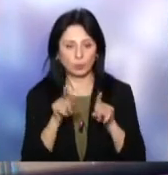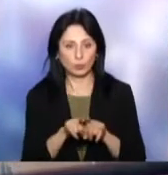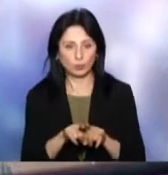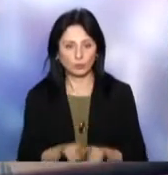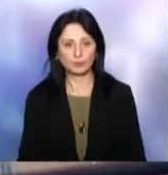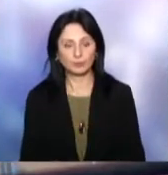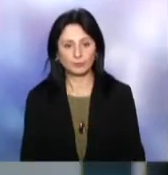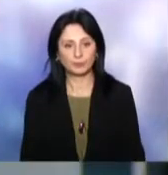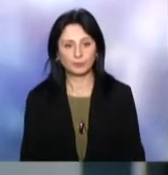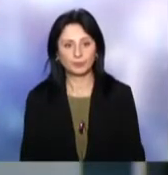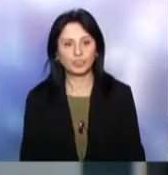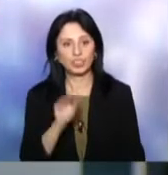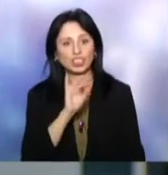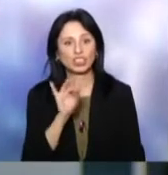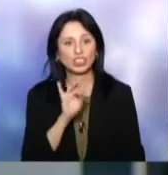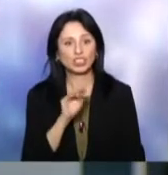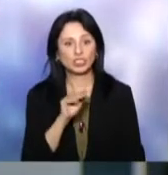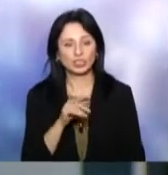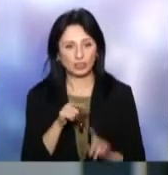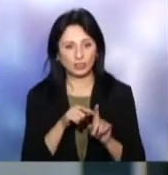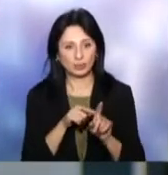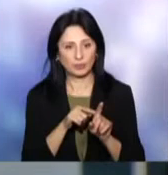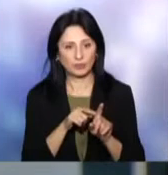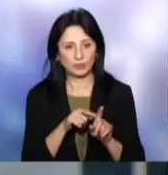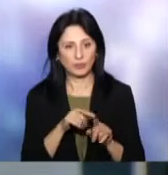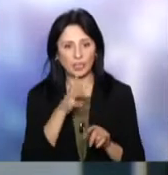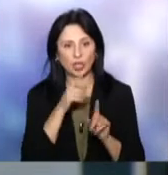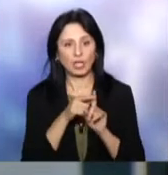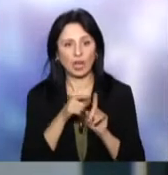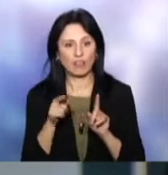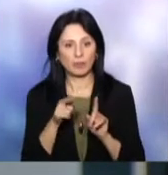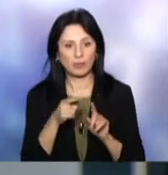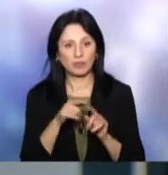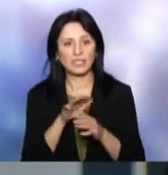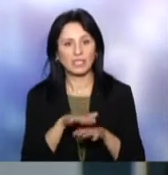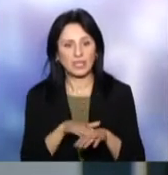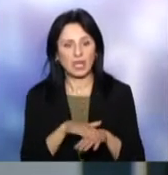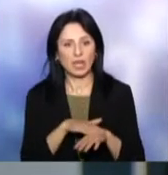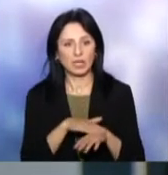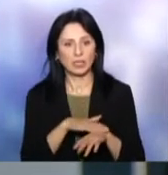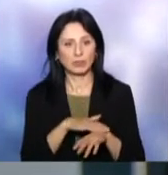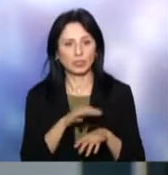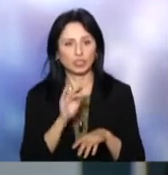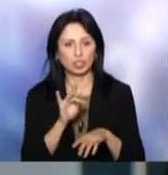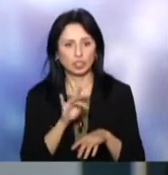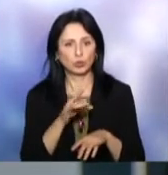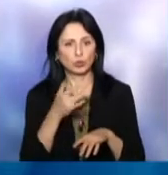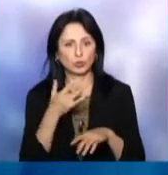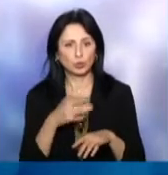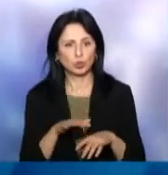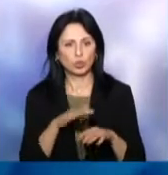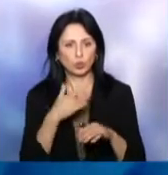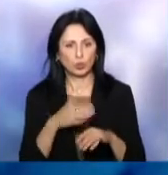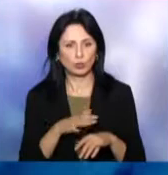მოსახლეობაში. ცხიმოვანი ჯირკვლის ფუნქციის მომატება დროთა განმავლობაში, თუ კი ეს გრძელდება და გადაიარა პუბერტალური ასაკი